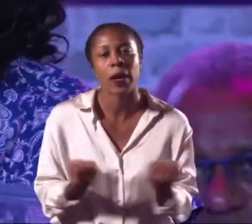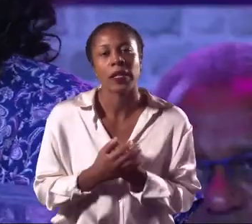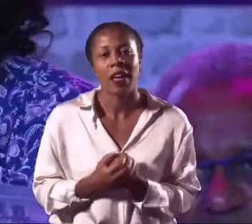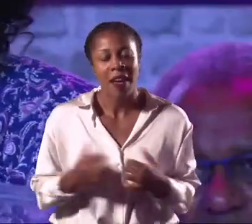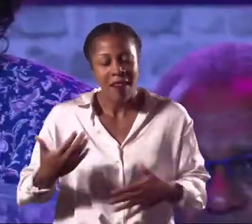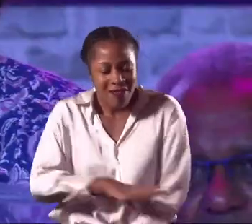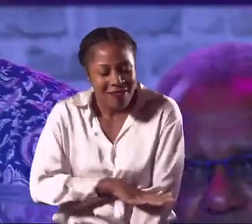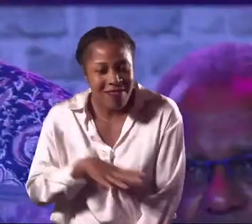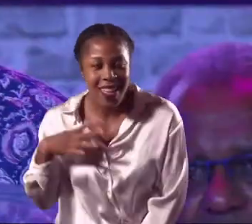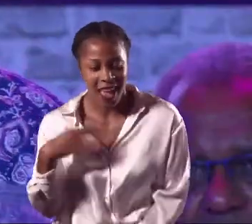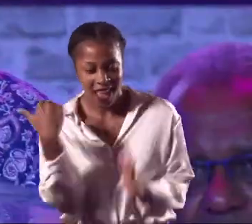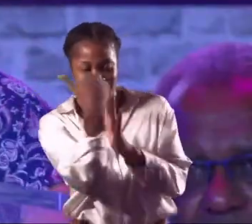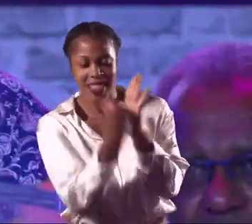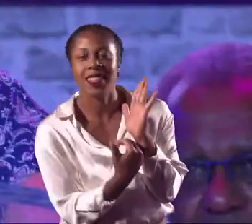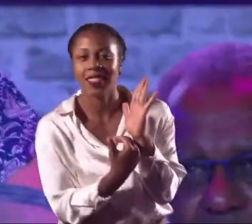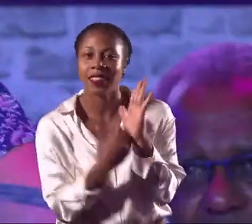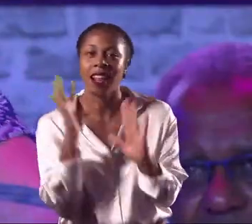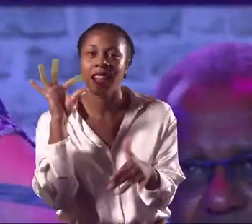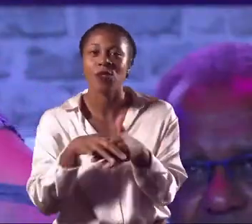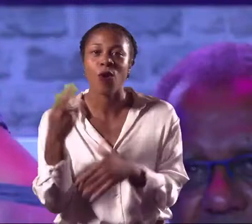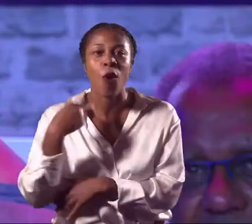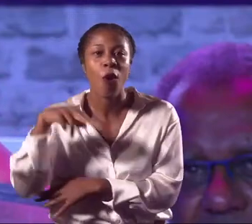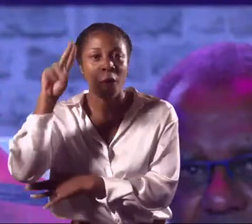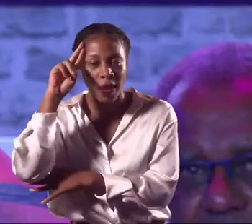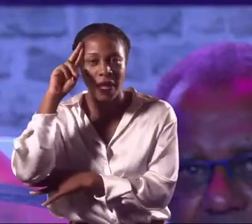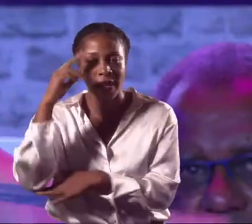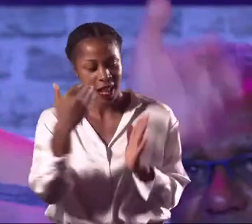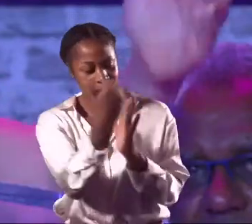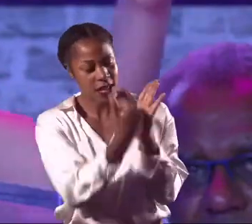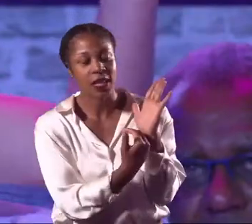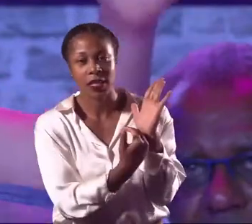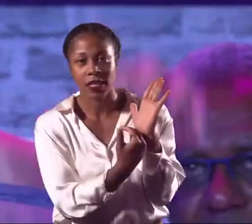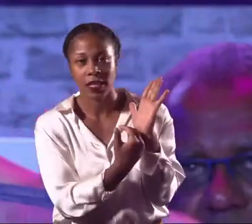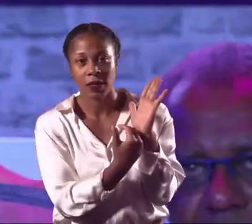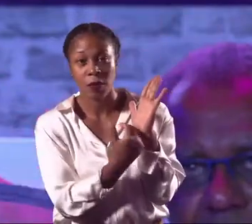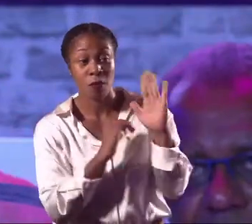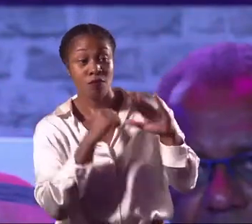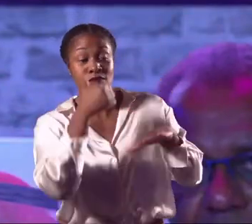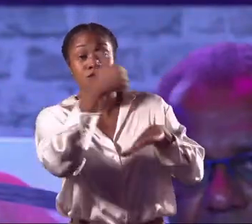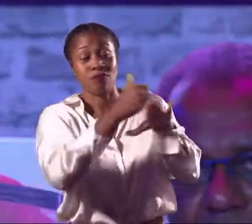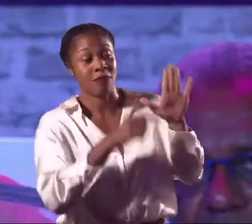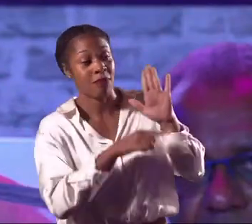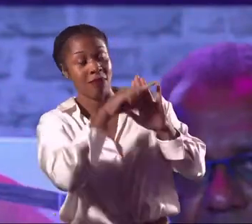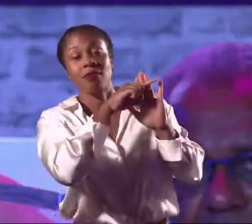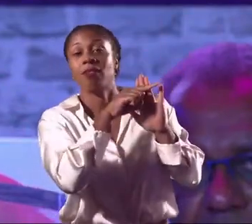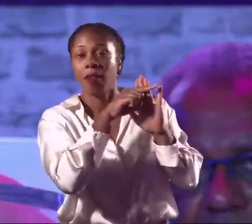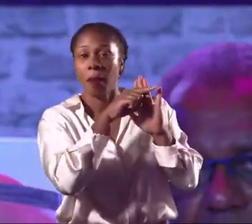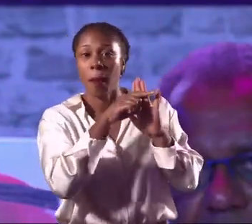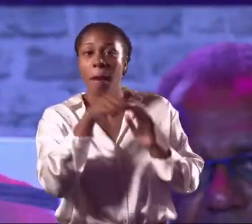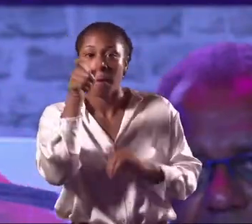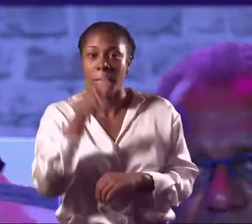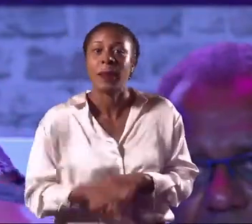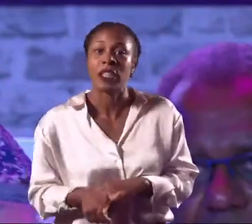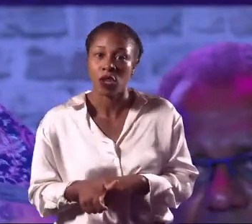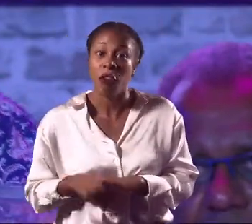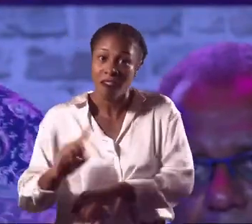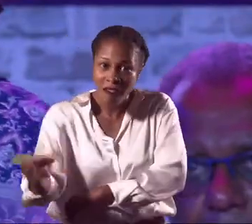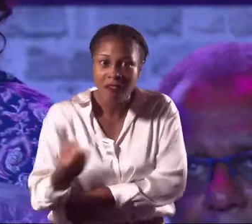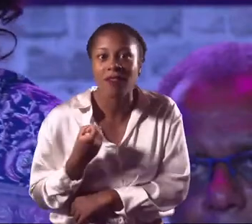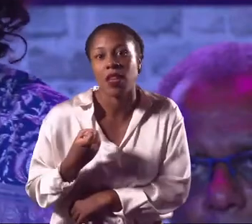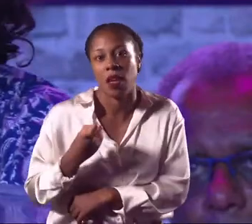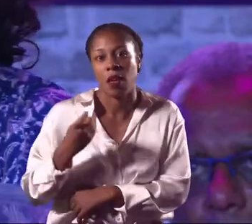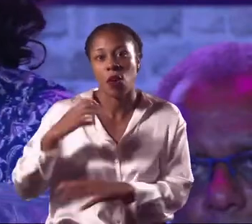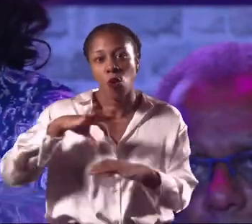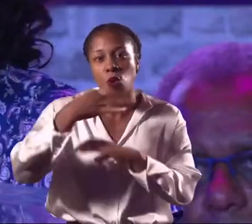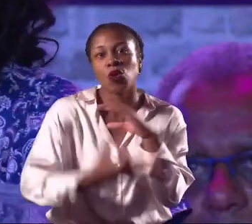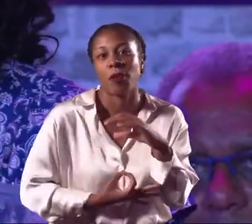la liste aux élections européennes qui a placé au plus haut niveau une personnalité des Outre-mer, à